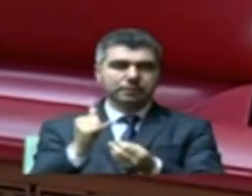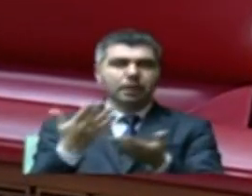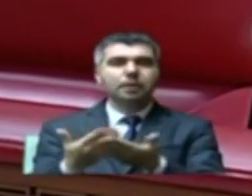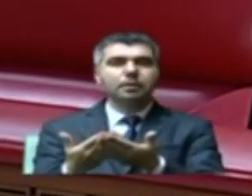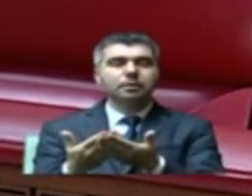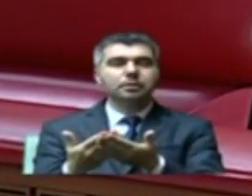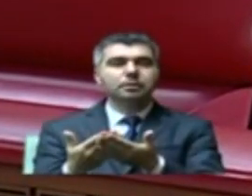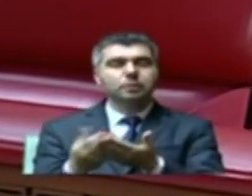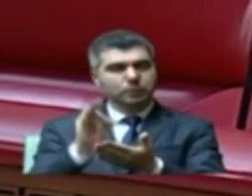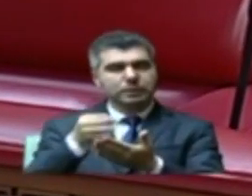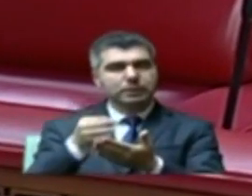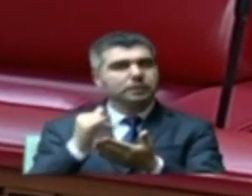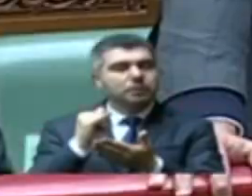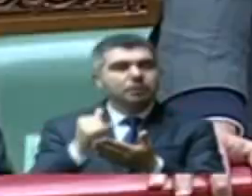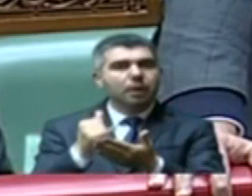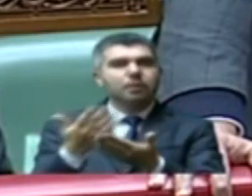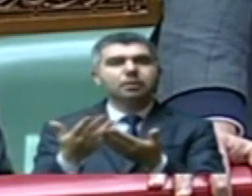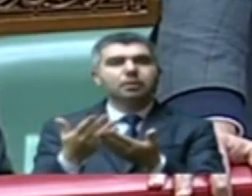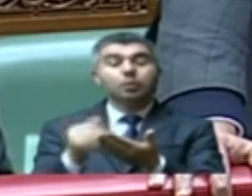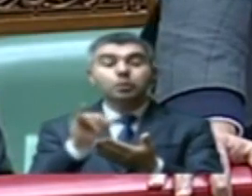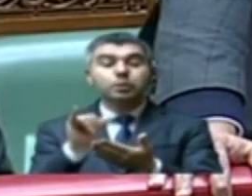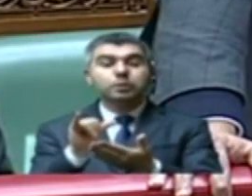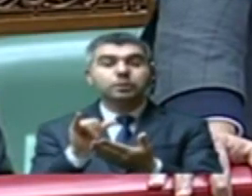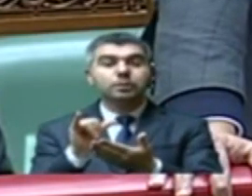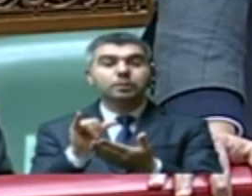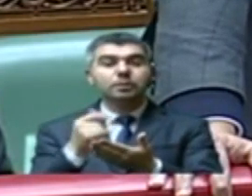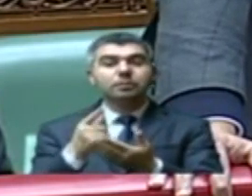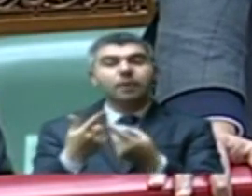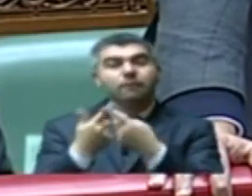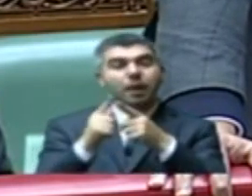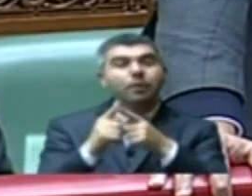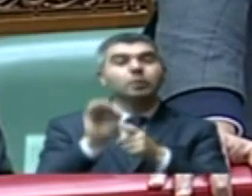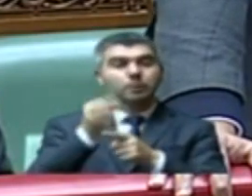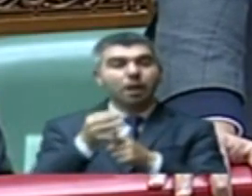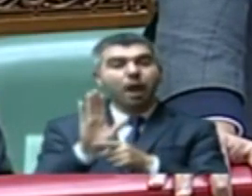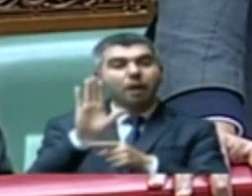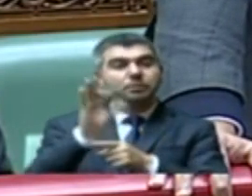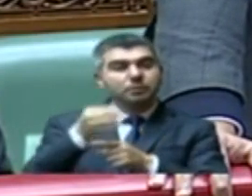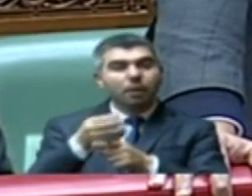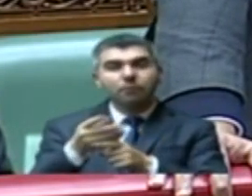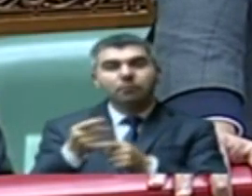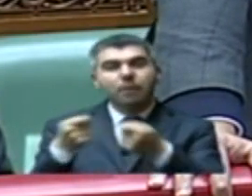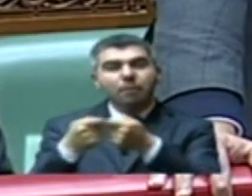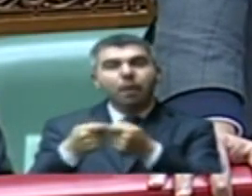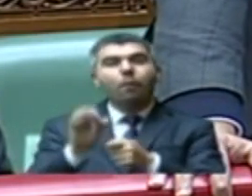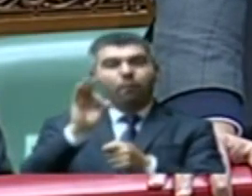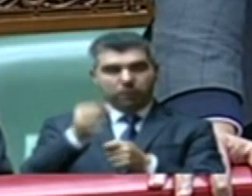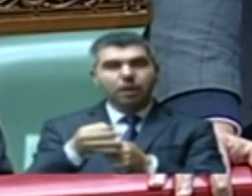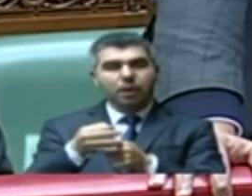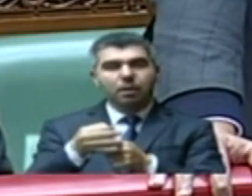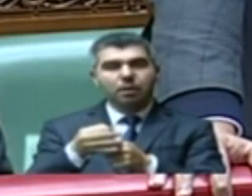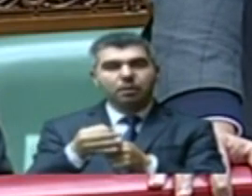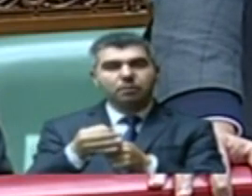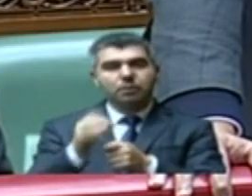حدود ان يثق فيكم المواطن، باش يثق فيكم المواطن انكم تعطيه وعود ووعود تكون عند